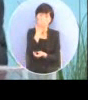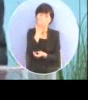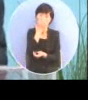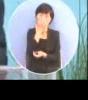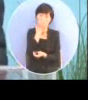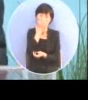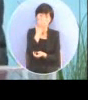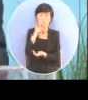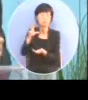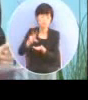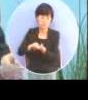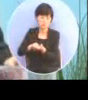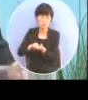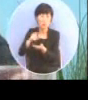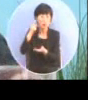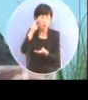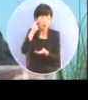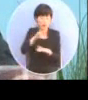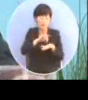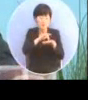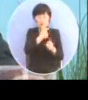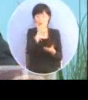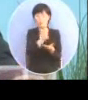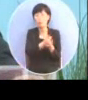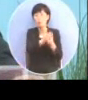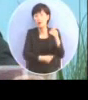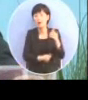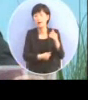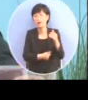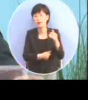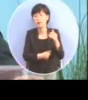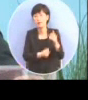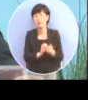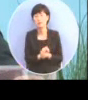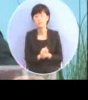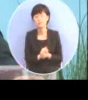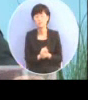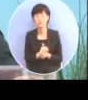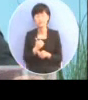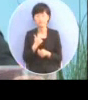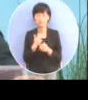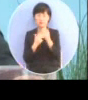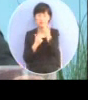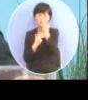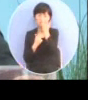최대한 속은 거야. Đây là một cái mà nó lừa chúng ta lớn nhất. 에, 저는